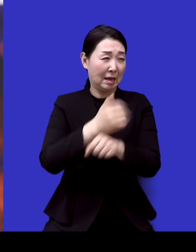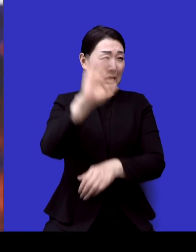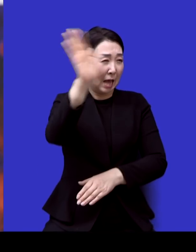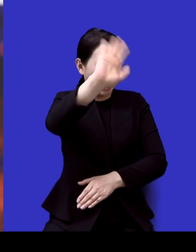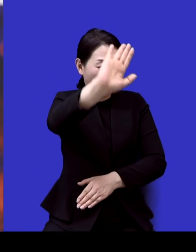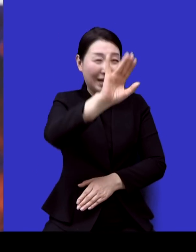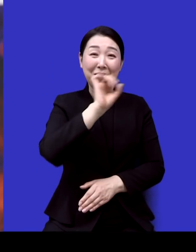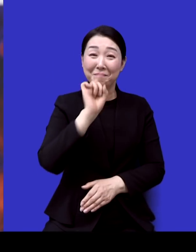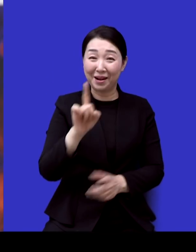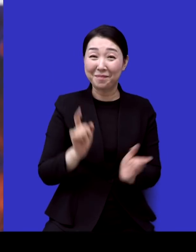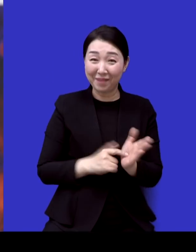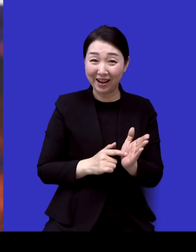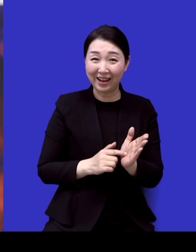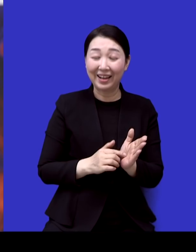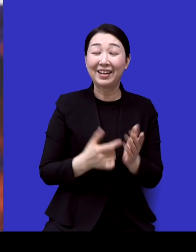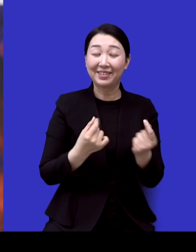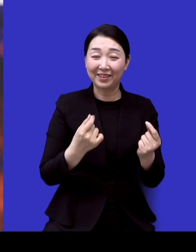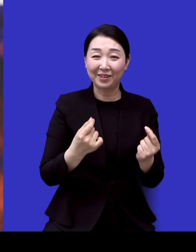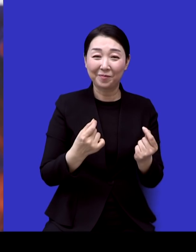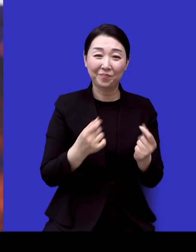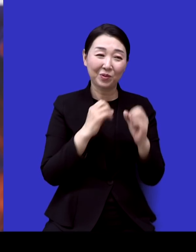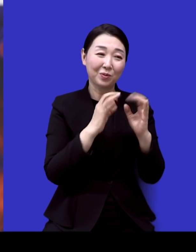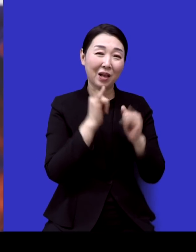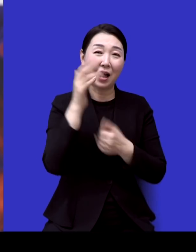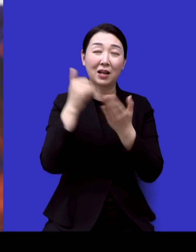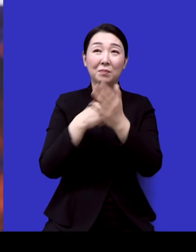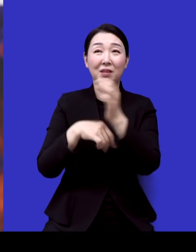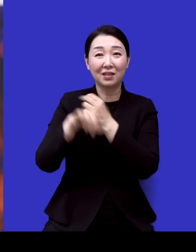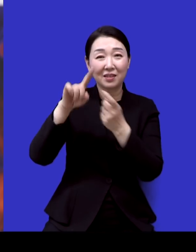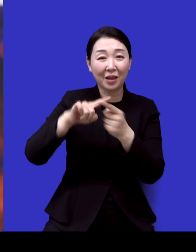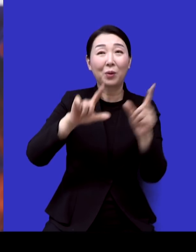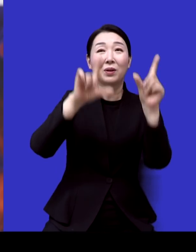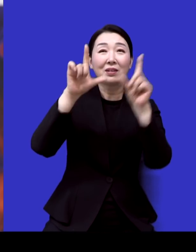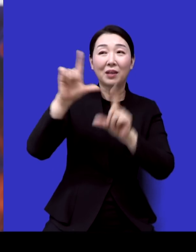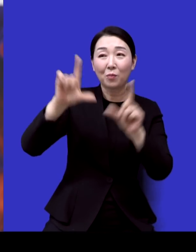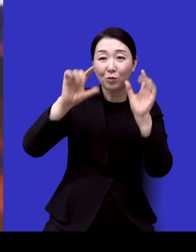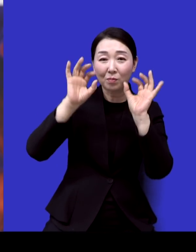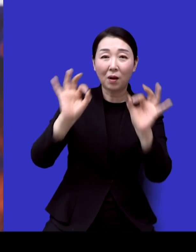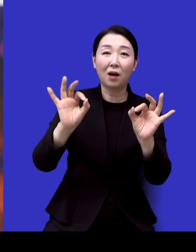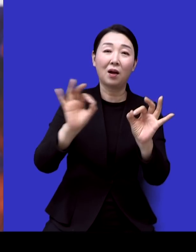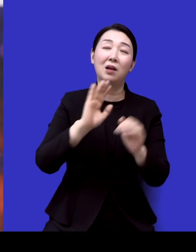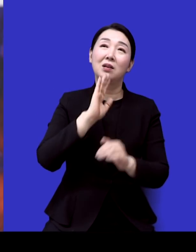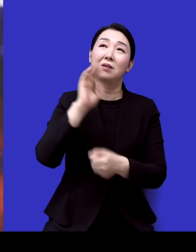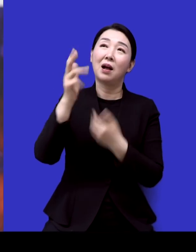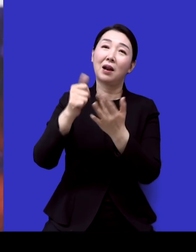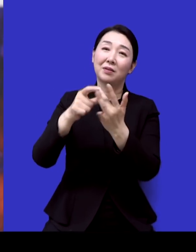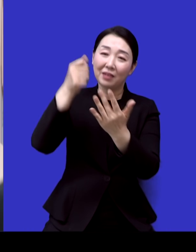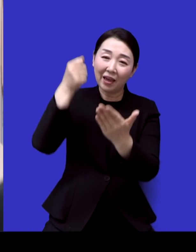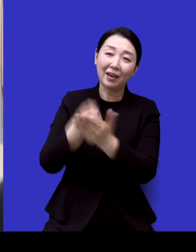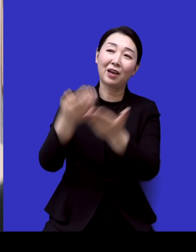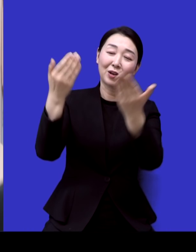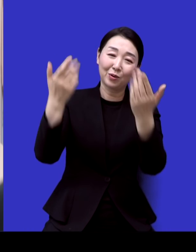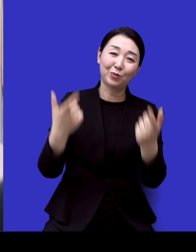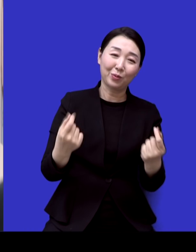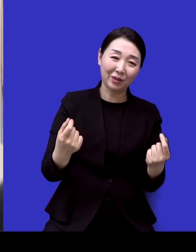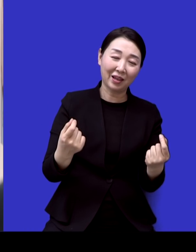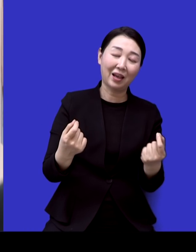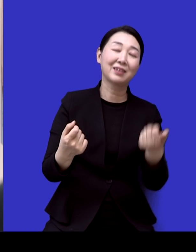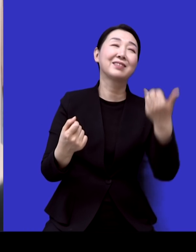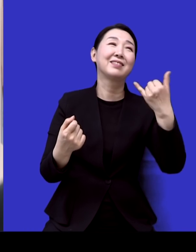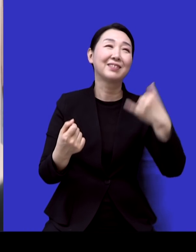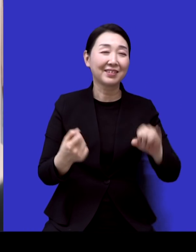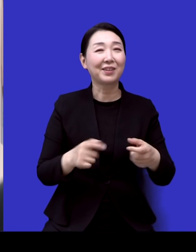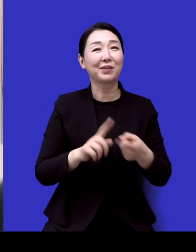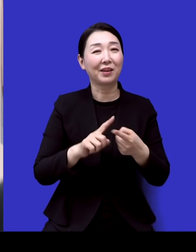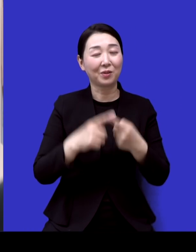말씀하셨던 전도사님이 하나님 뜻대로 그렇게 사시는 모습이 정말 하나님께서 택하신 그럼요. 자녀다라는 맞아요.